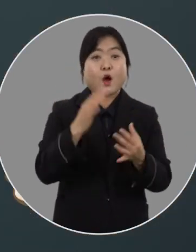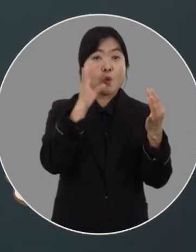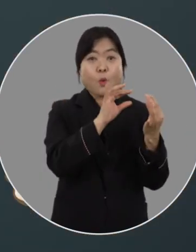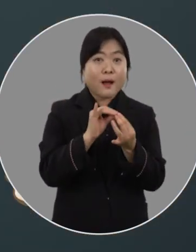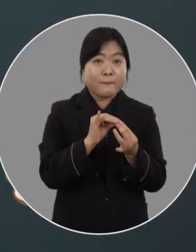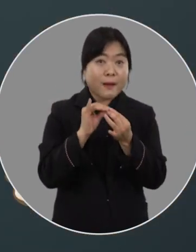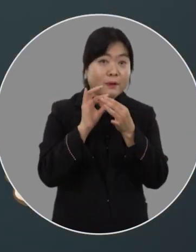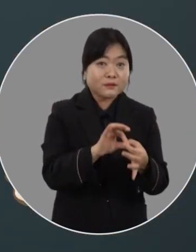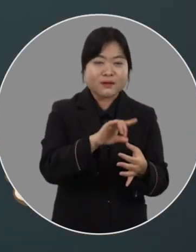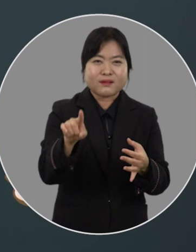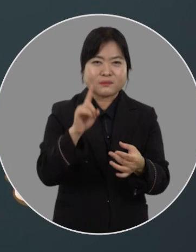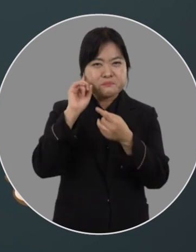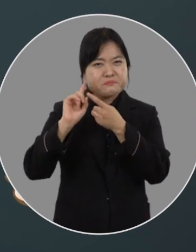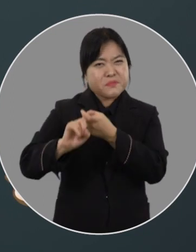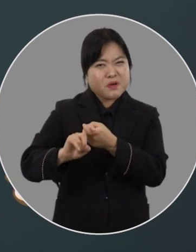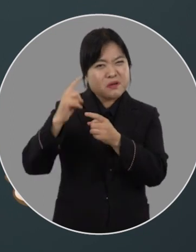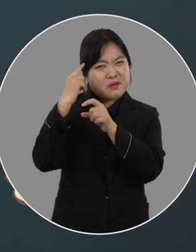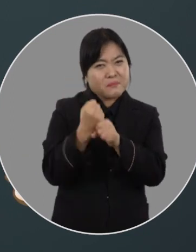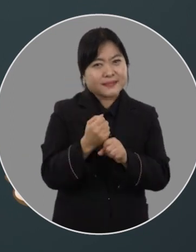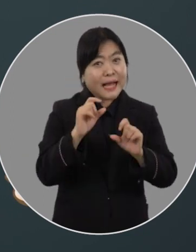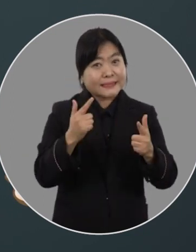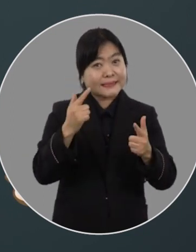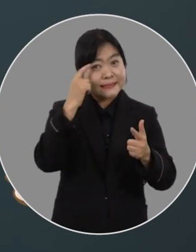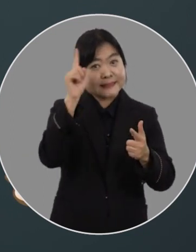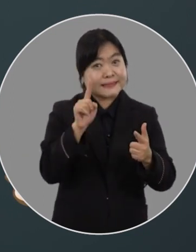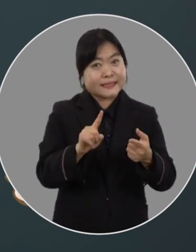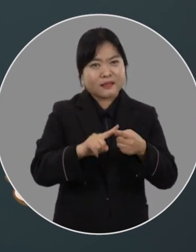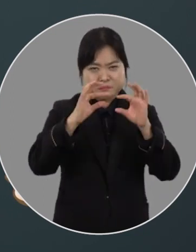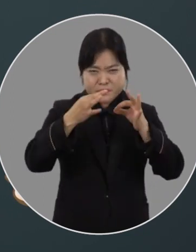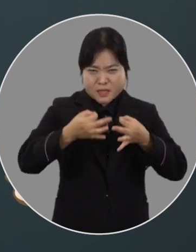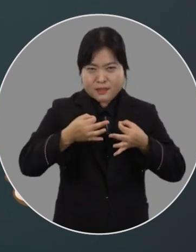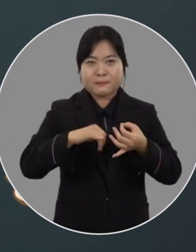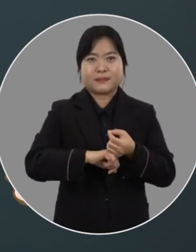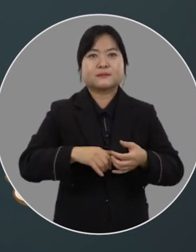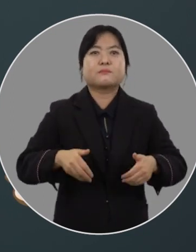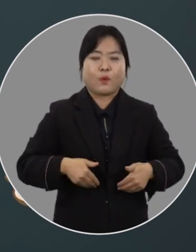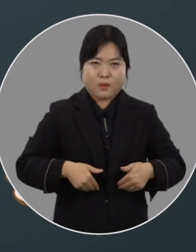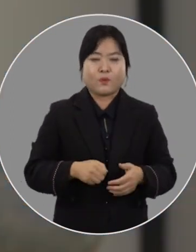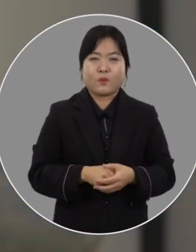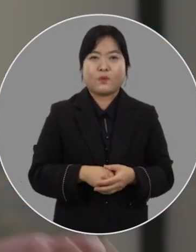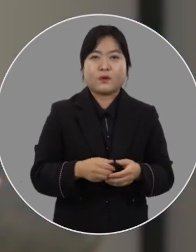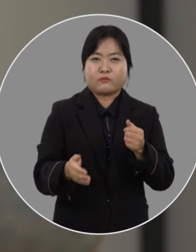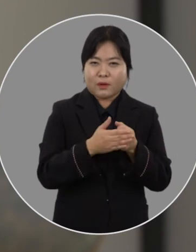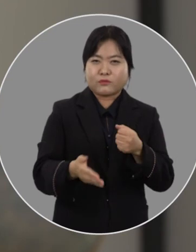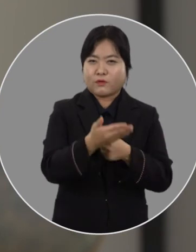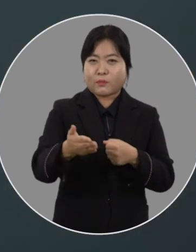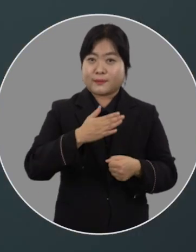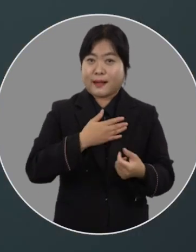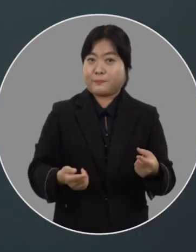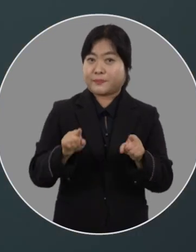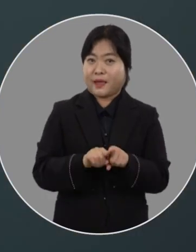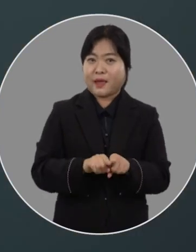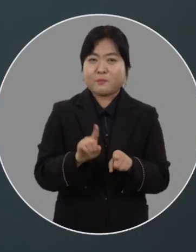공감을 하면서 이것이 편협하지 않은지에 대한 성찰이 반드시 필요하고요. 그렇기 때문에 여러분과 제가